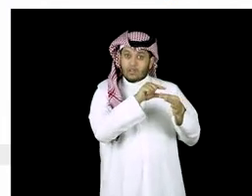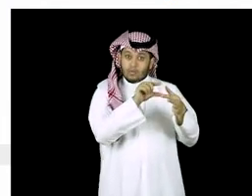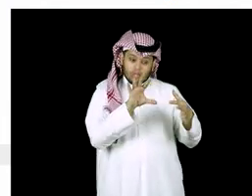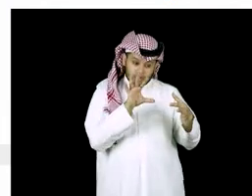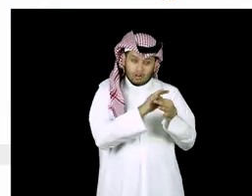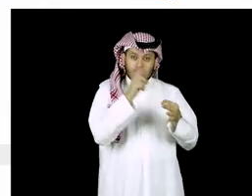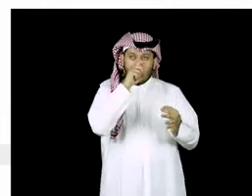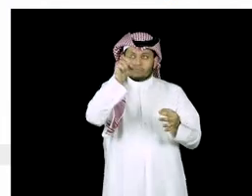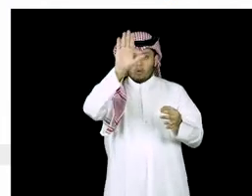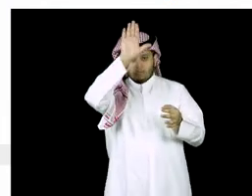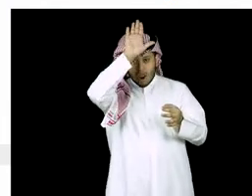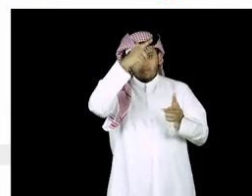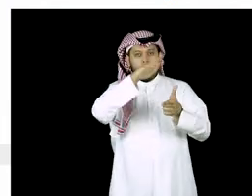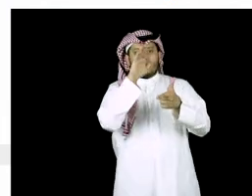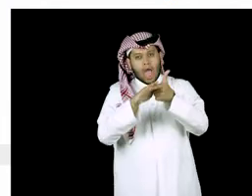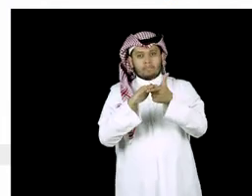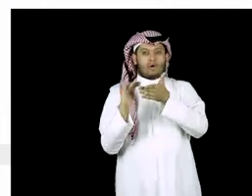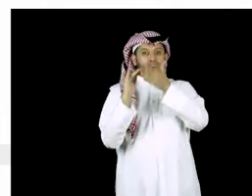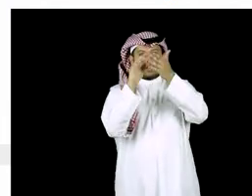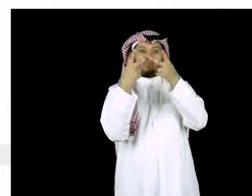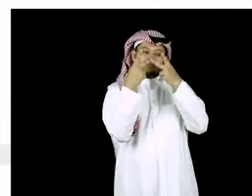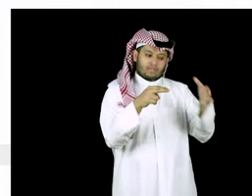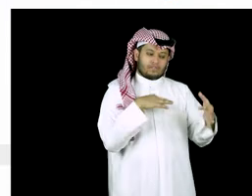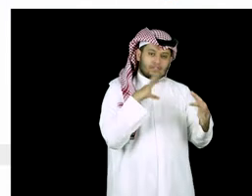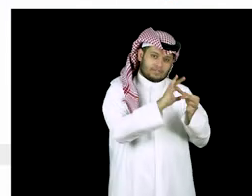من الإمام أو نائبه.